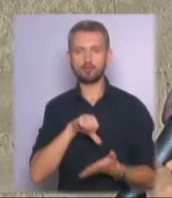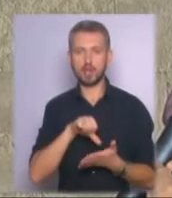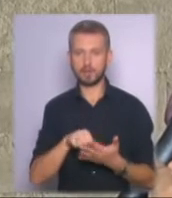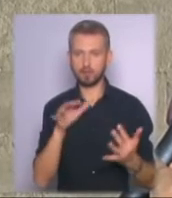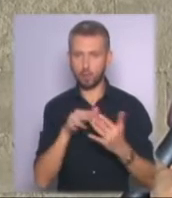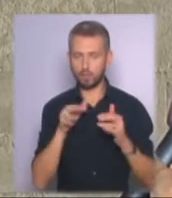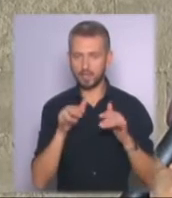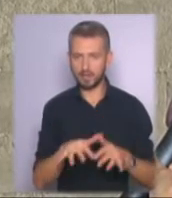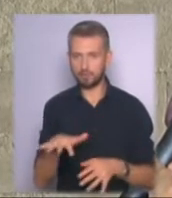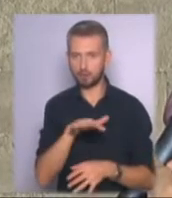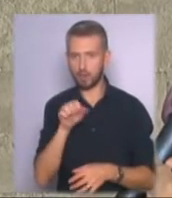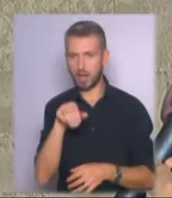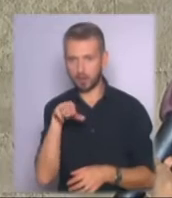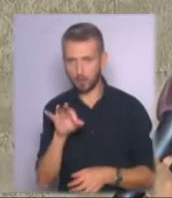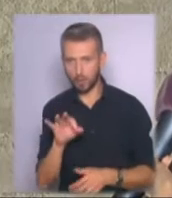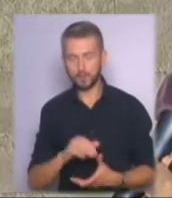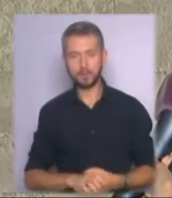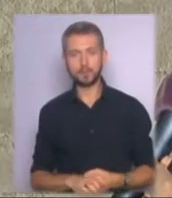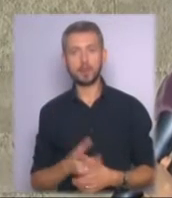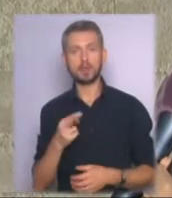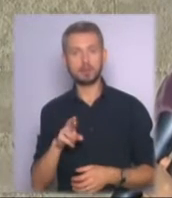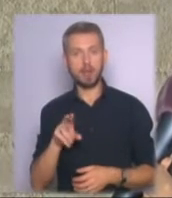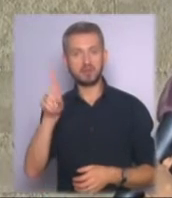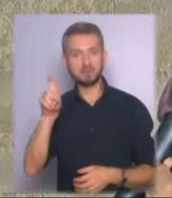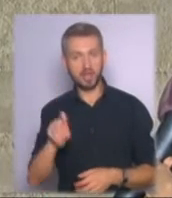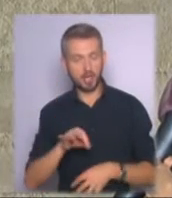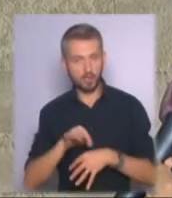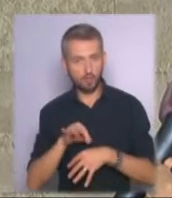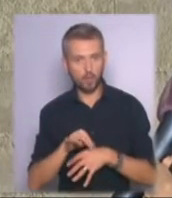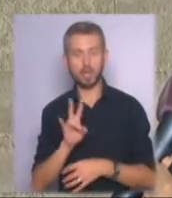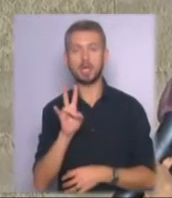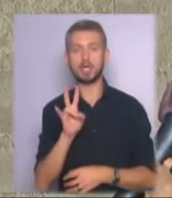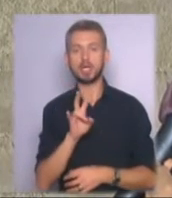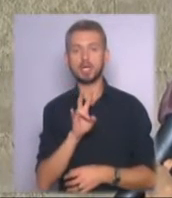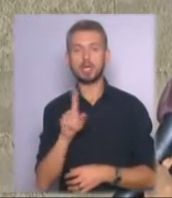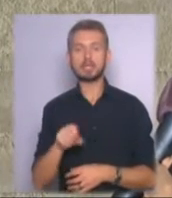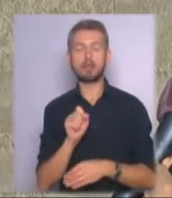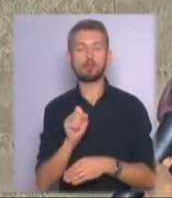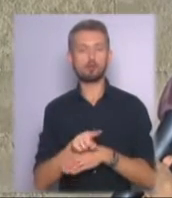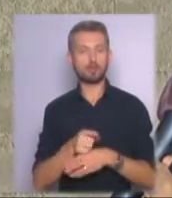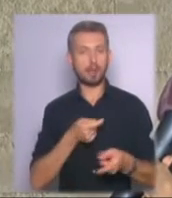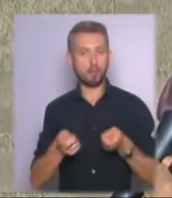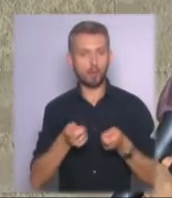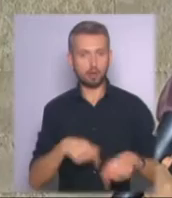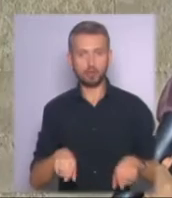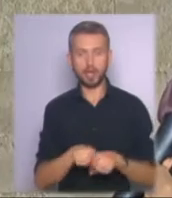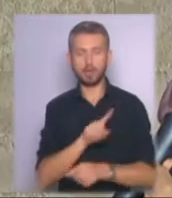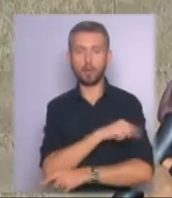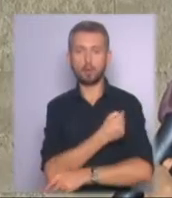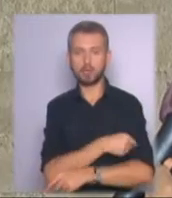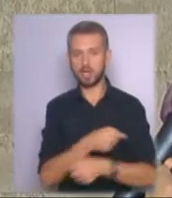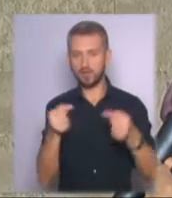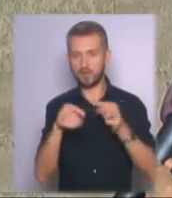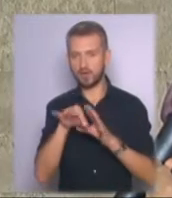дій в зоні антитерористичної операції для спинальних хворих. За дорученням уряду таких госпіталів визначено